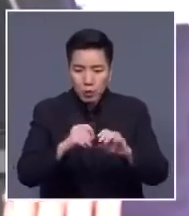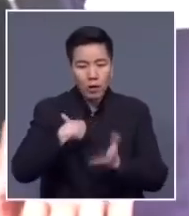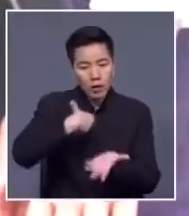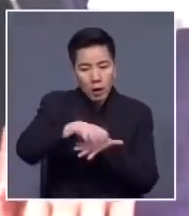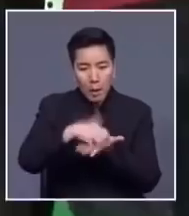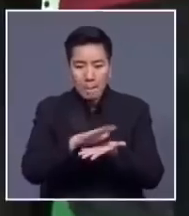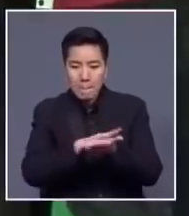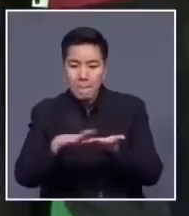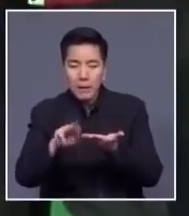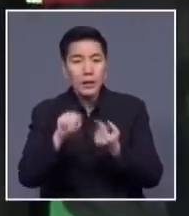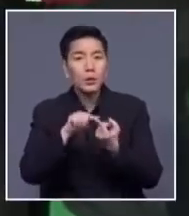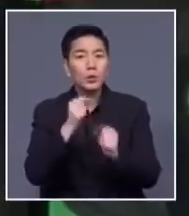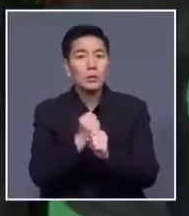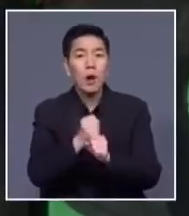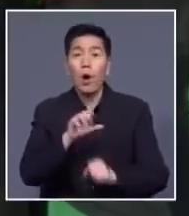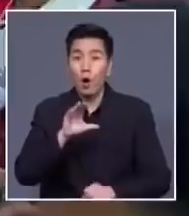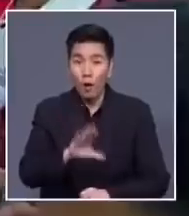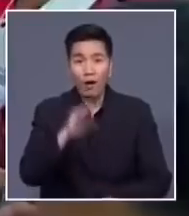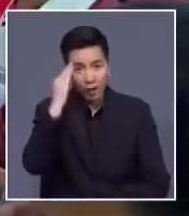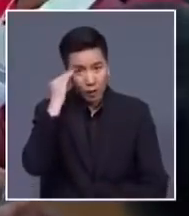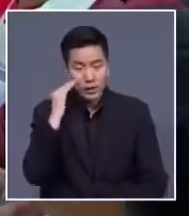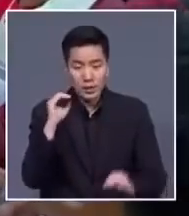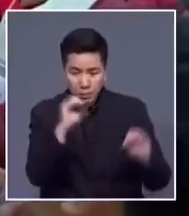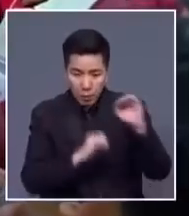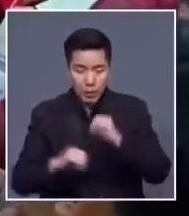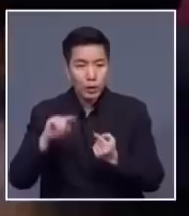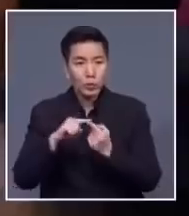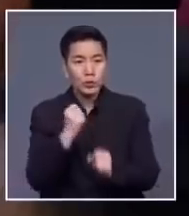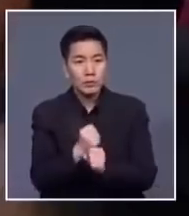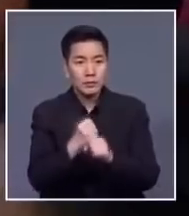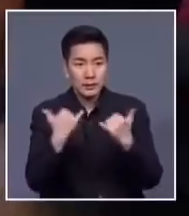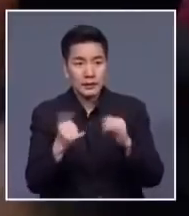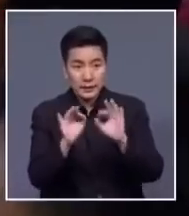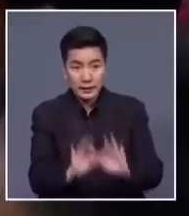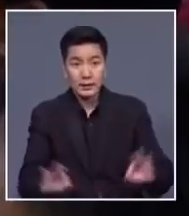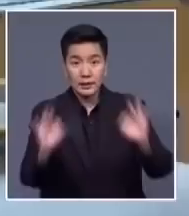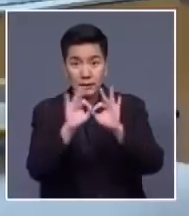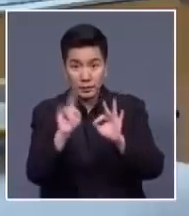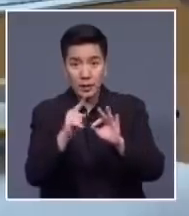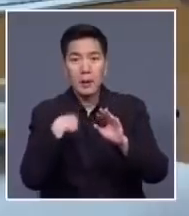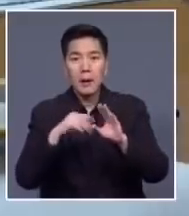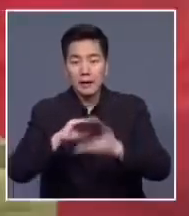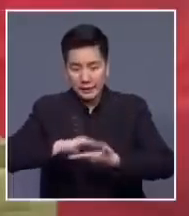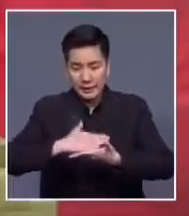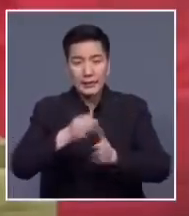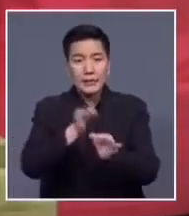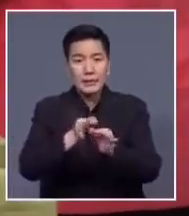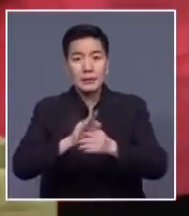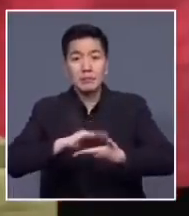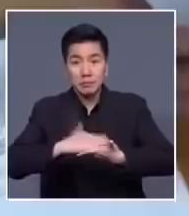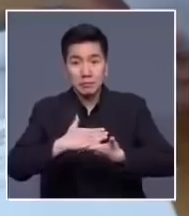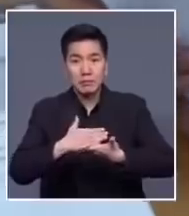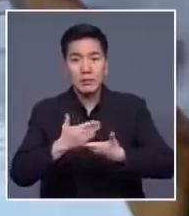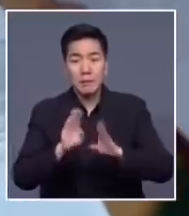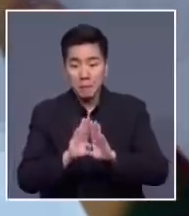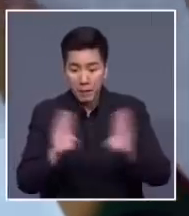ถึงมารยาทในการทำงานนะครับรวมไปถึงความปลอดภัยในการปฏิบัติงานที่สำคัญนะครับจะมีการเปิดบัญชีธนาคารแล้วก็จะมีเ